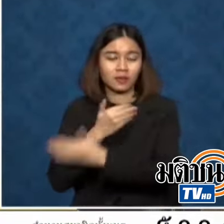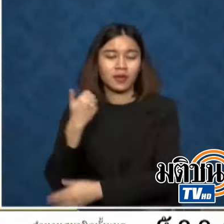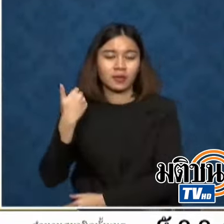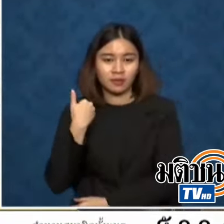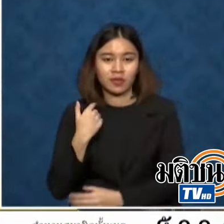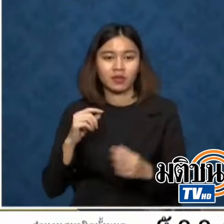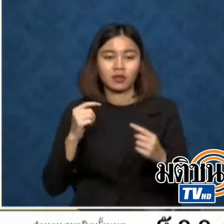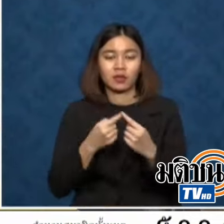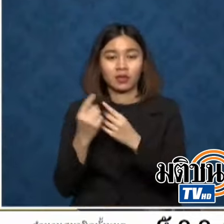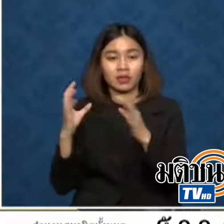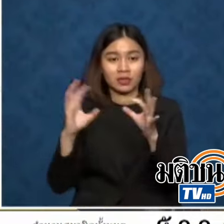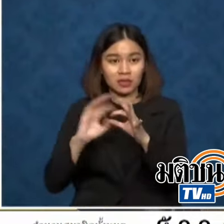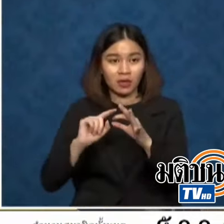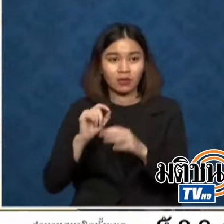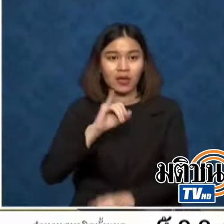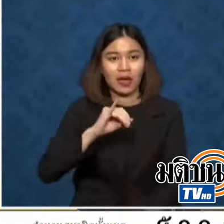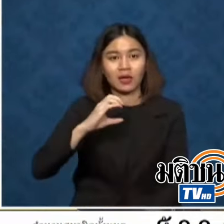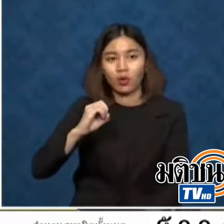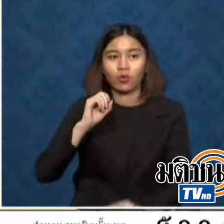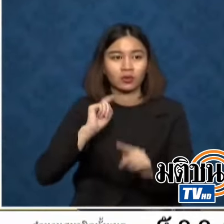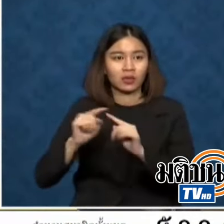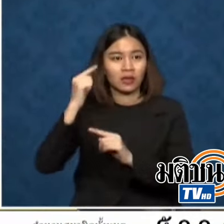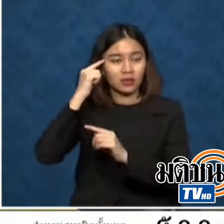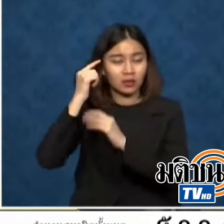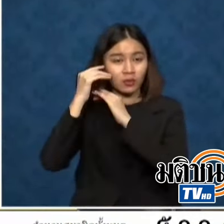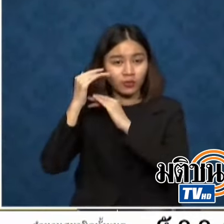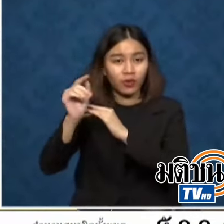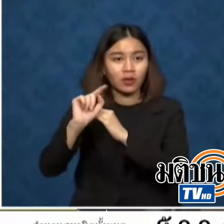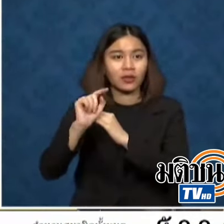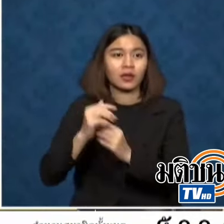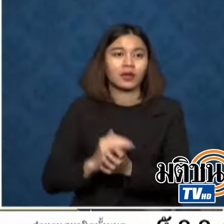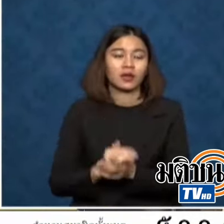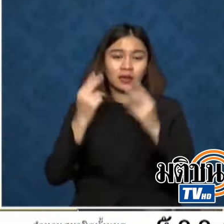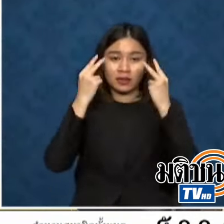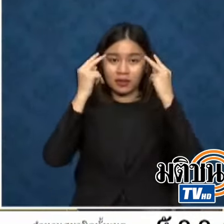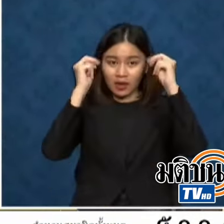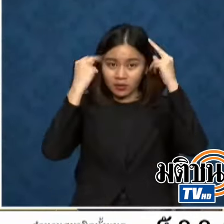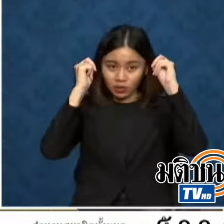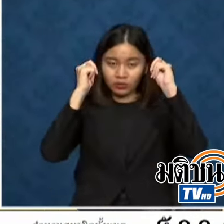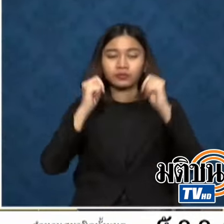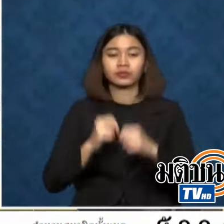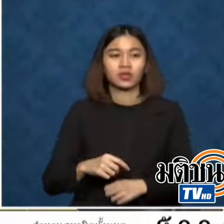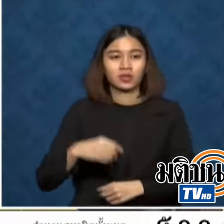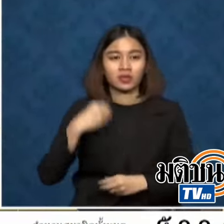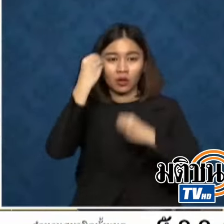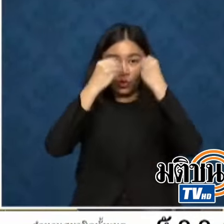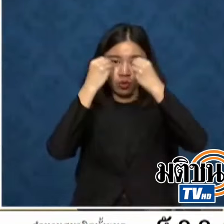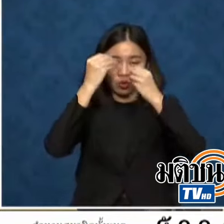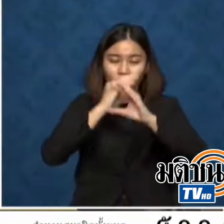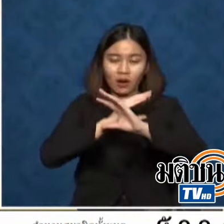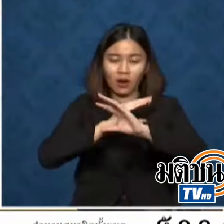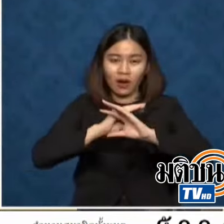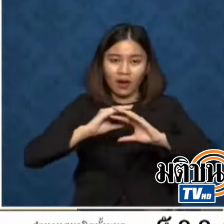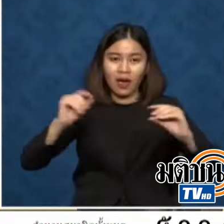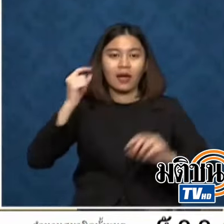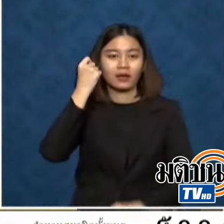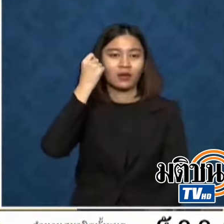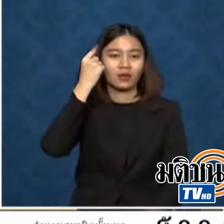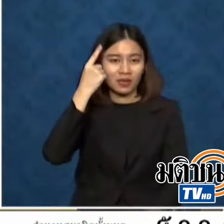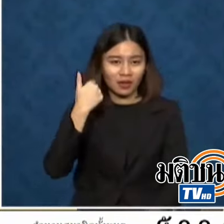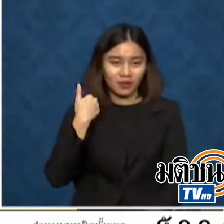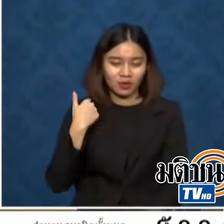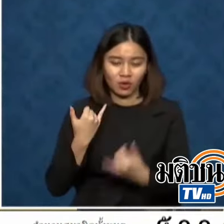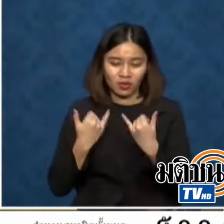เรื่องเกี่ยวกับเอ่อไออะไรสักอย่างเนี่ยก็หวังว่าท่านนายกรัฐมนตรีจะหายงงนะครับในส่วนของผมผมก็ยังรู้